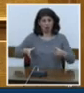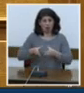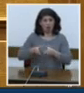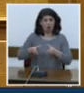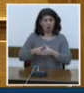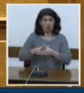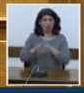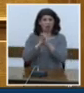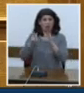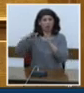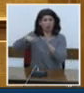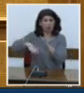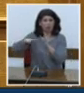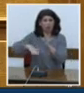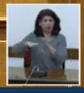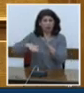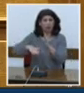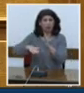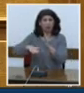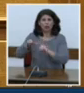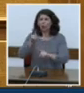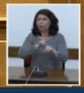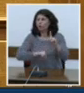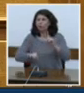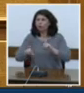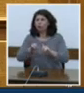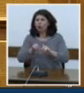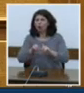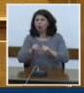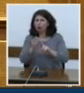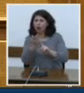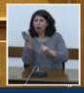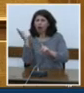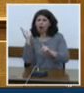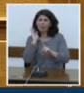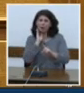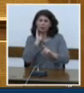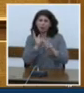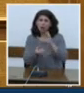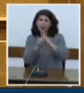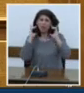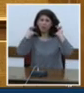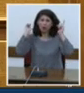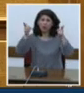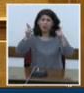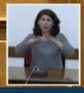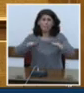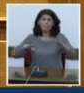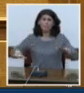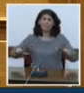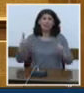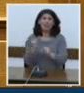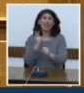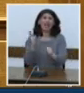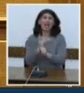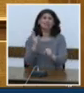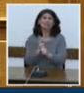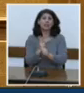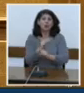πίσω από το hashtag νουδού παιδεραστές και τον νέο αυριανισμό του διαδικτύου? Πώς τολμά βουλευτή